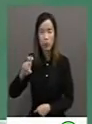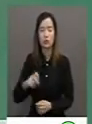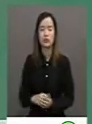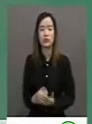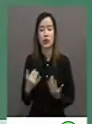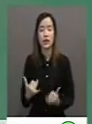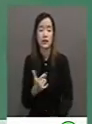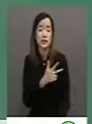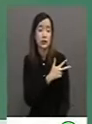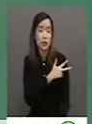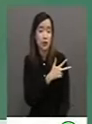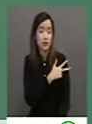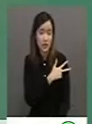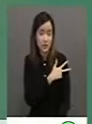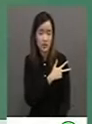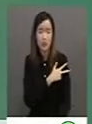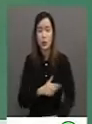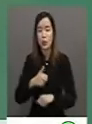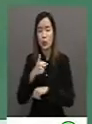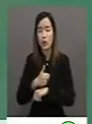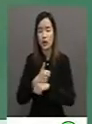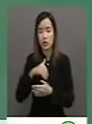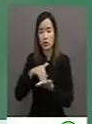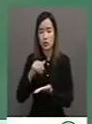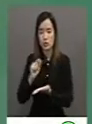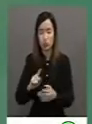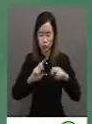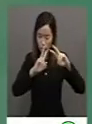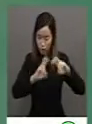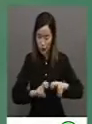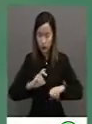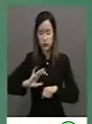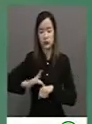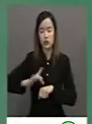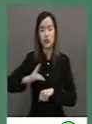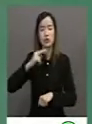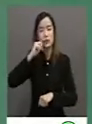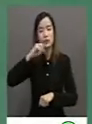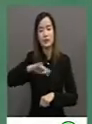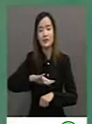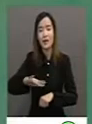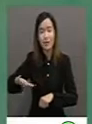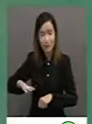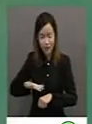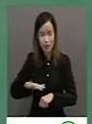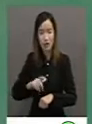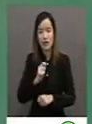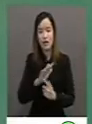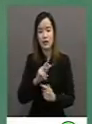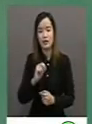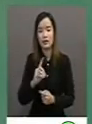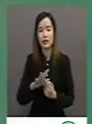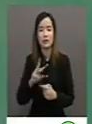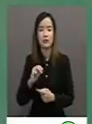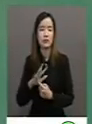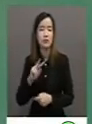ก้องเกียรติกิติวัฒนาวงศ์นะครับผู้อำนวยการศูนย์วิจัยและพัฒนาทรัพยากรทางทะเลและชายฝั่งทะเลอันดามันนะครับก